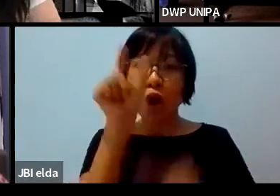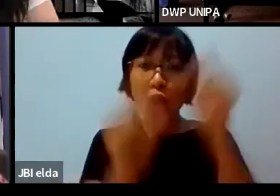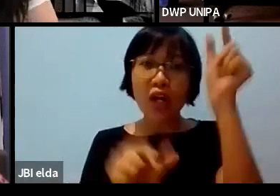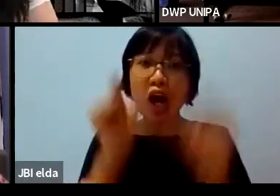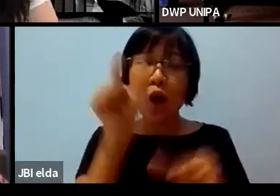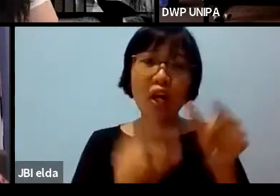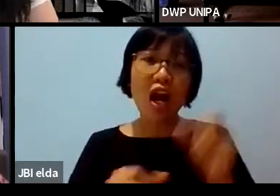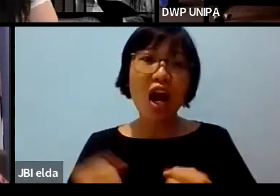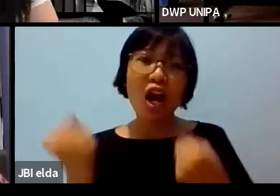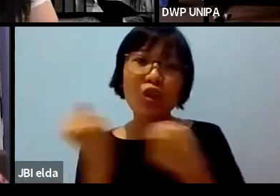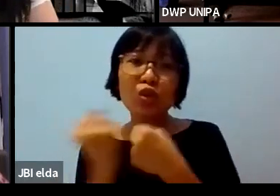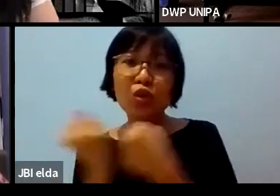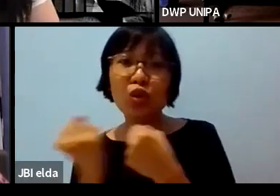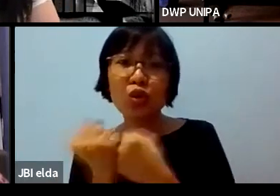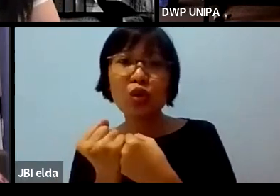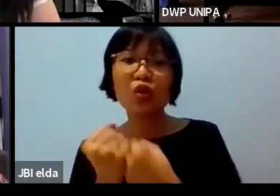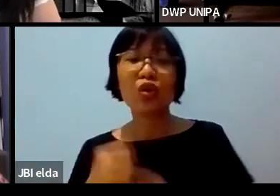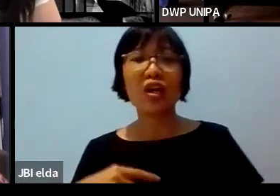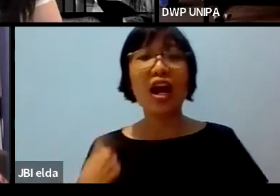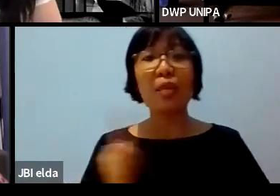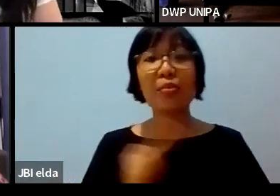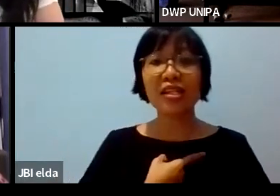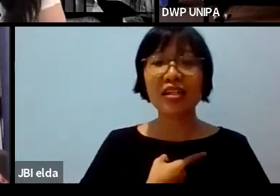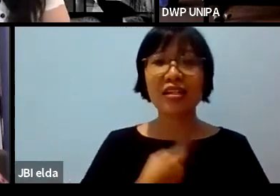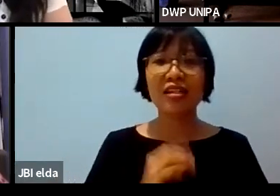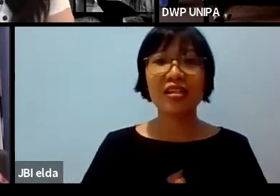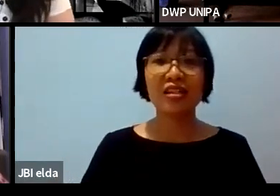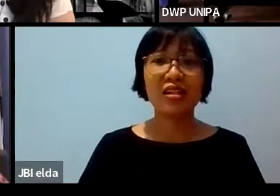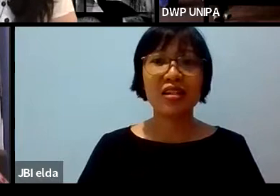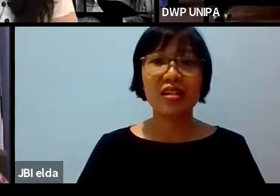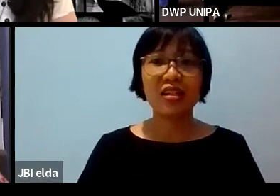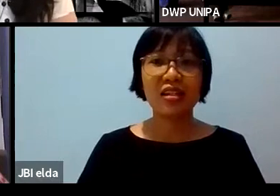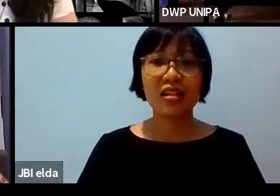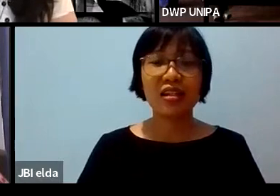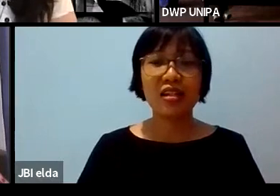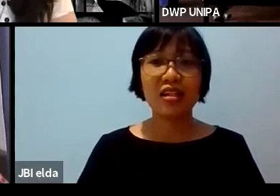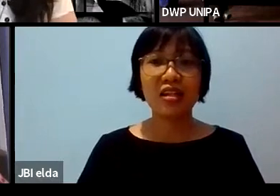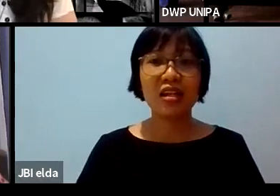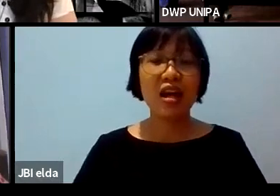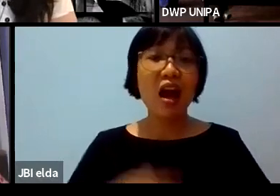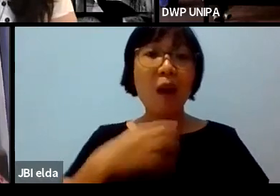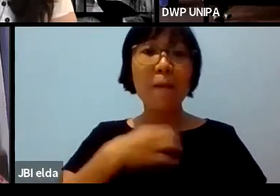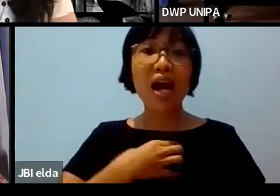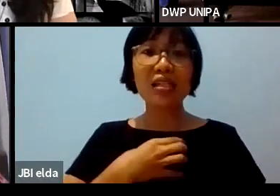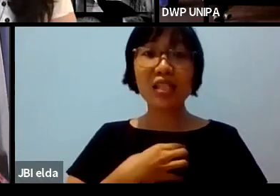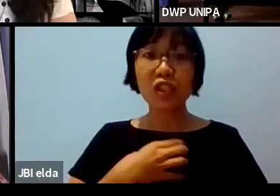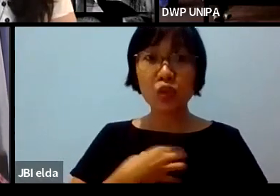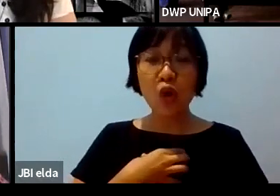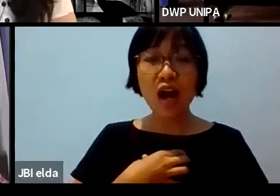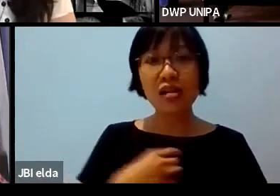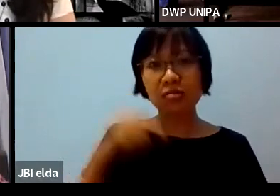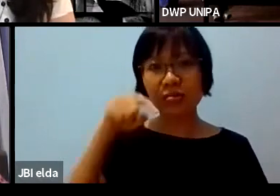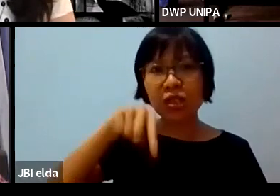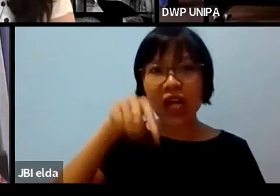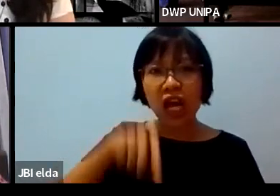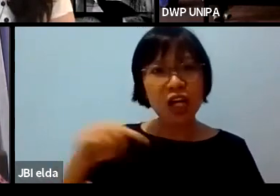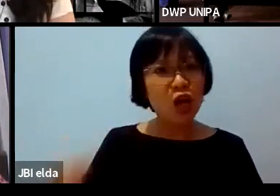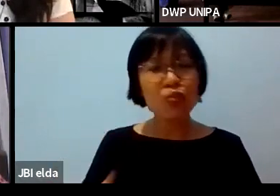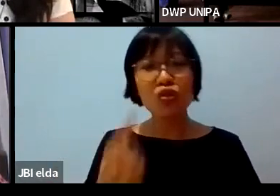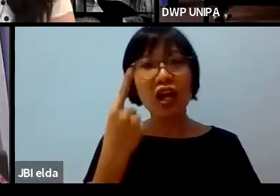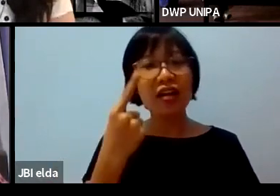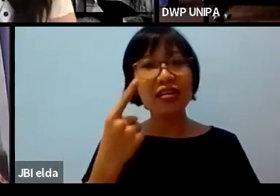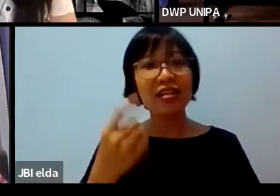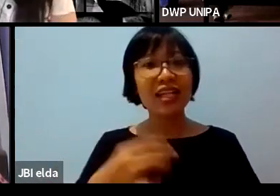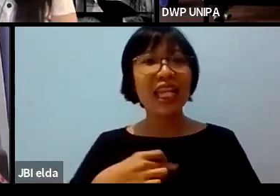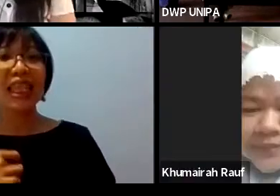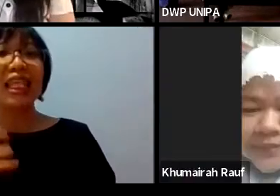terus-menerus gitu ya, untuk memiliki ruang-ruang seperti ini. Dan mahasiswa kami lihat juga sangat antusias sebenarnya ya, kalau